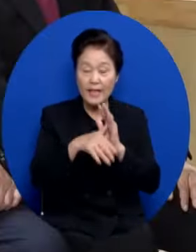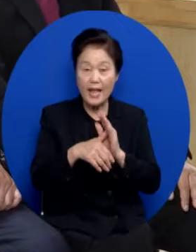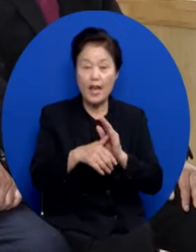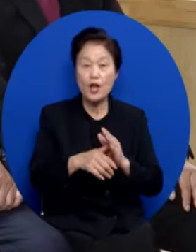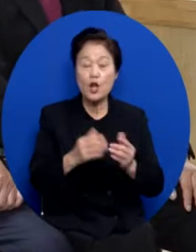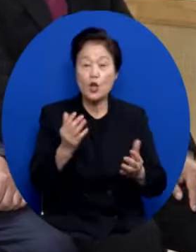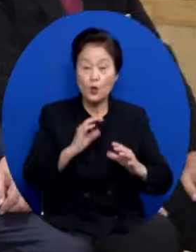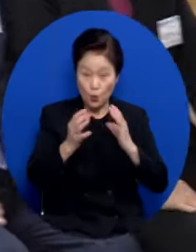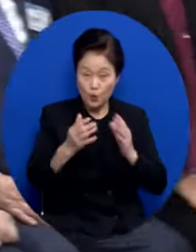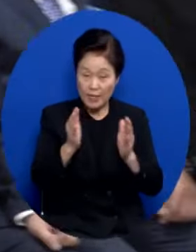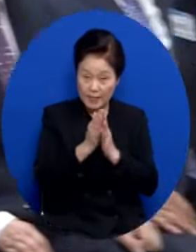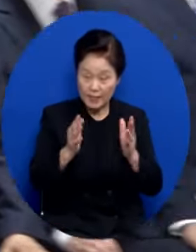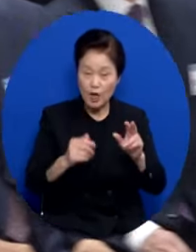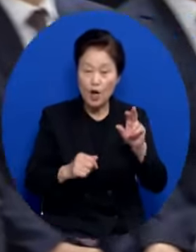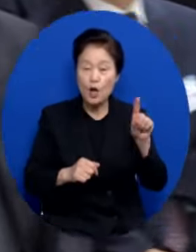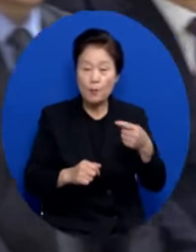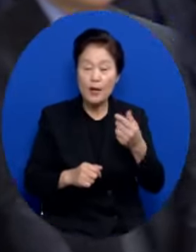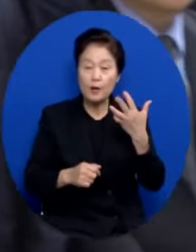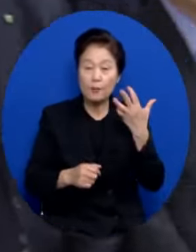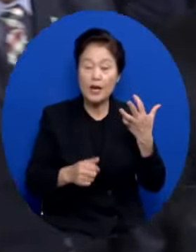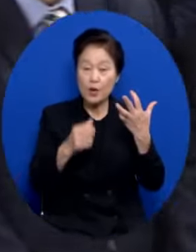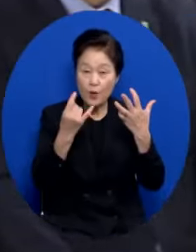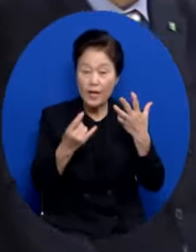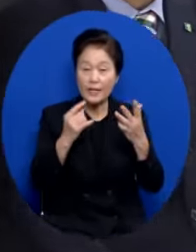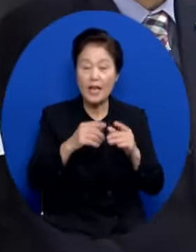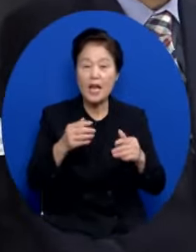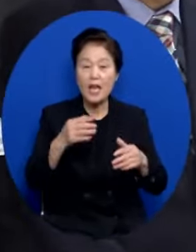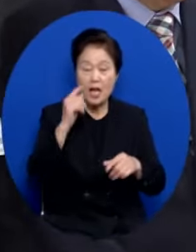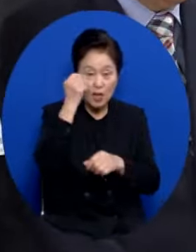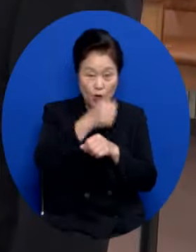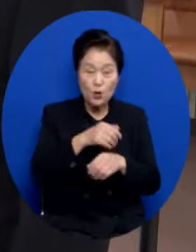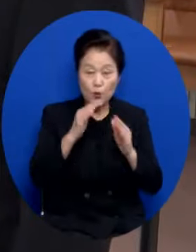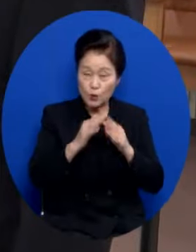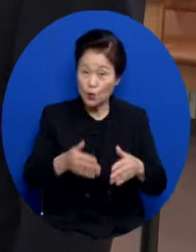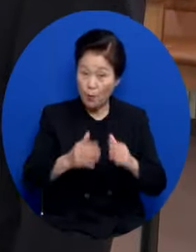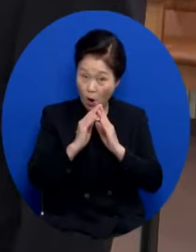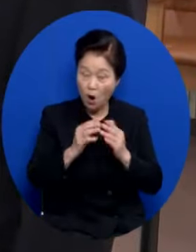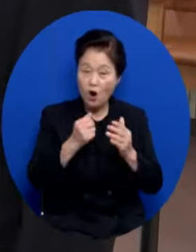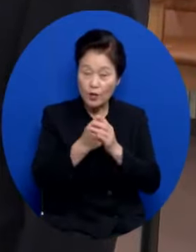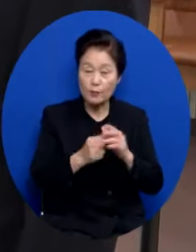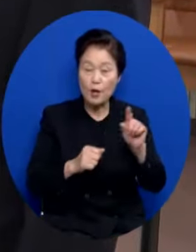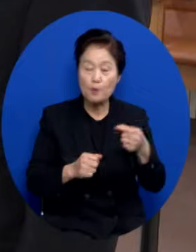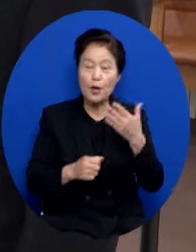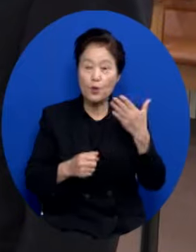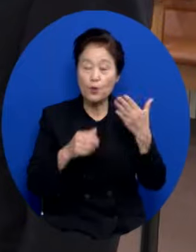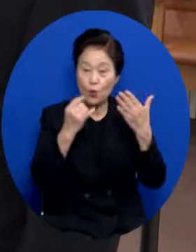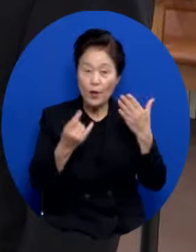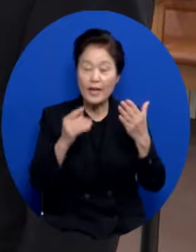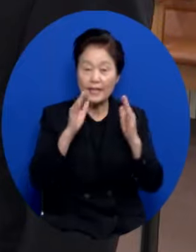미래정책전략개발위원회에서 논의를 시작해 108회 총회에서 연구소 신설 청원이 결의됐으며 109회